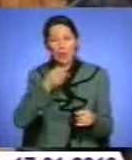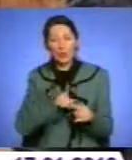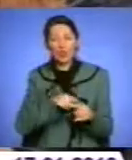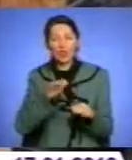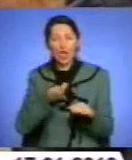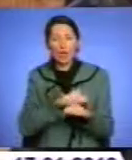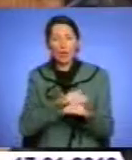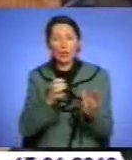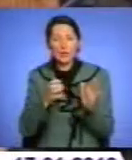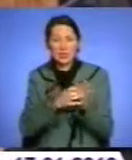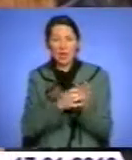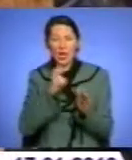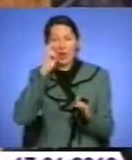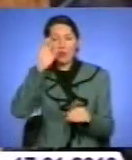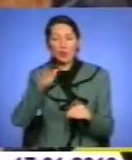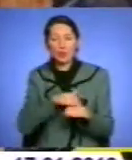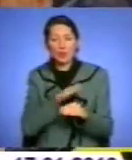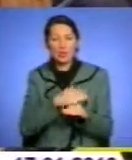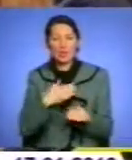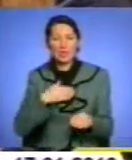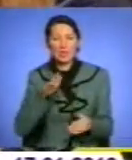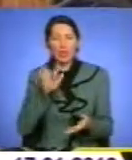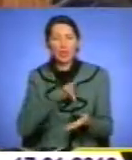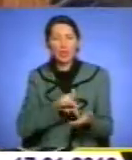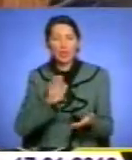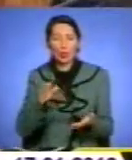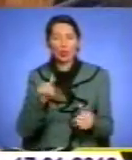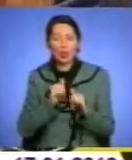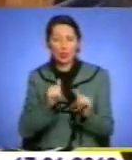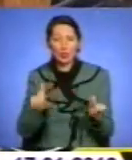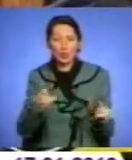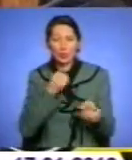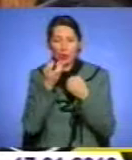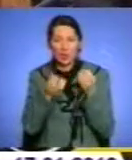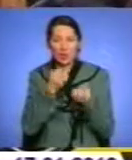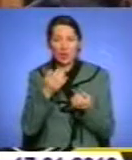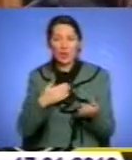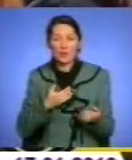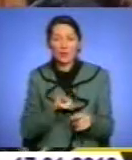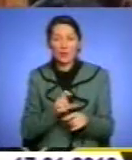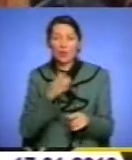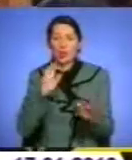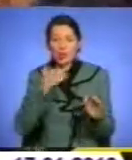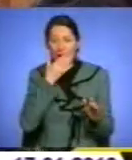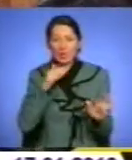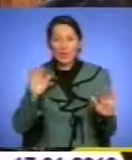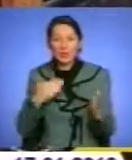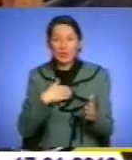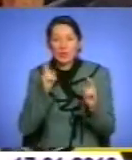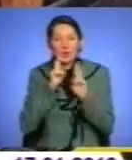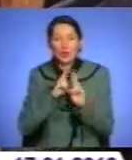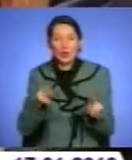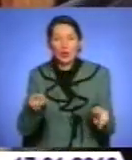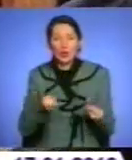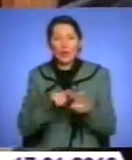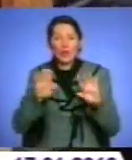наше місто буде процвітати, розвиватися. Бо це дійсно приємна подія. Ну, мені, наприклад, невідомі якісь такі ще випадки, наприклад, по Україні,